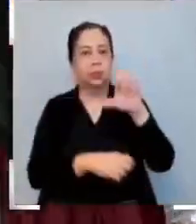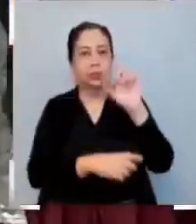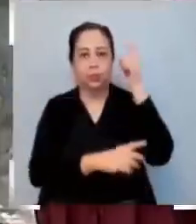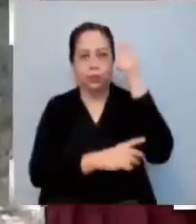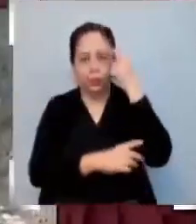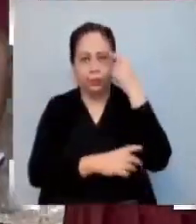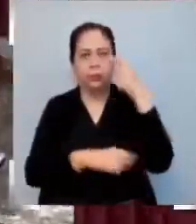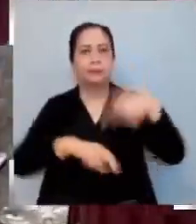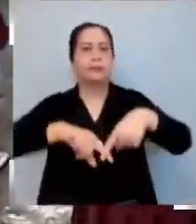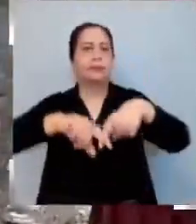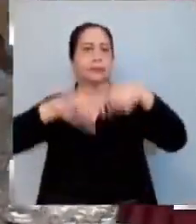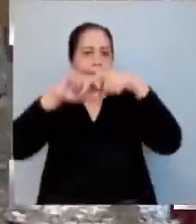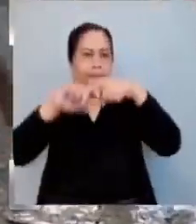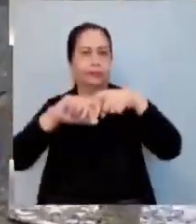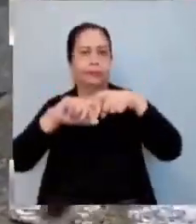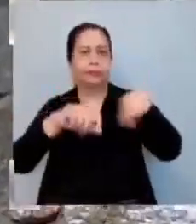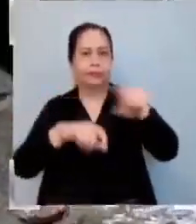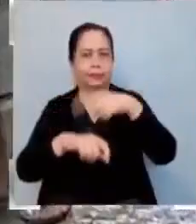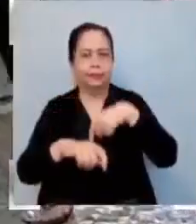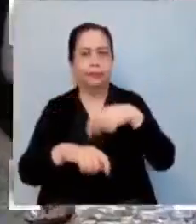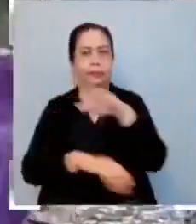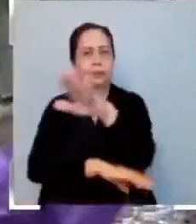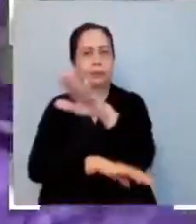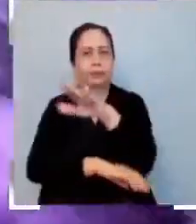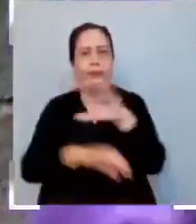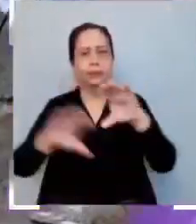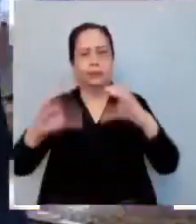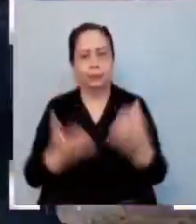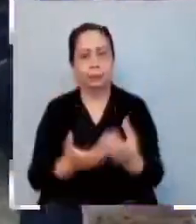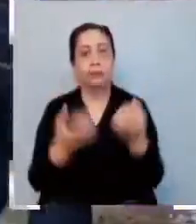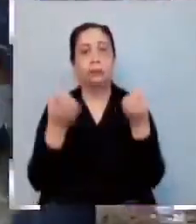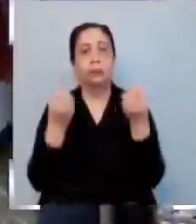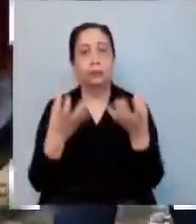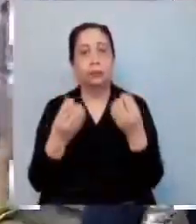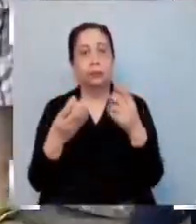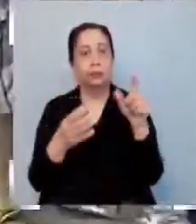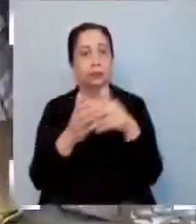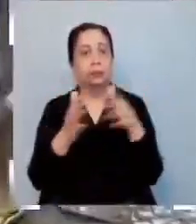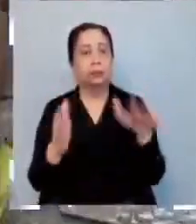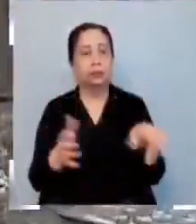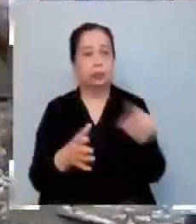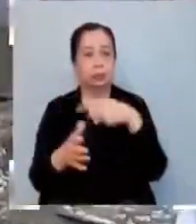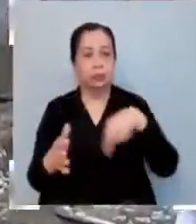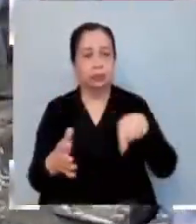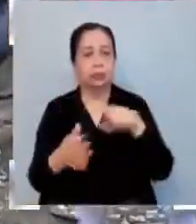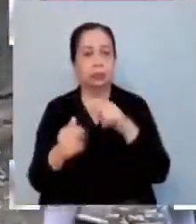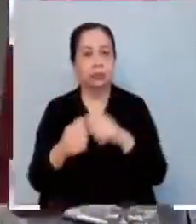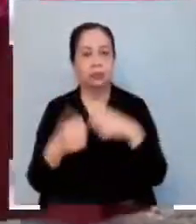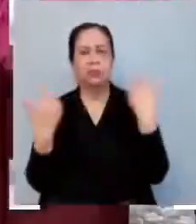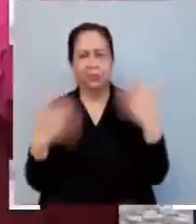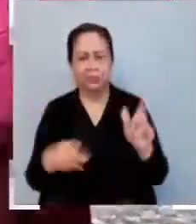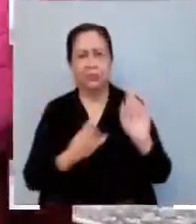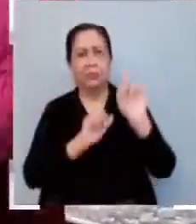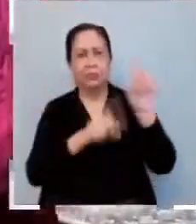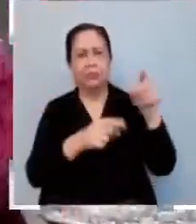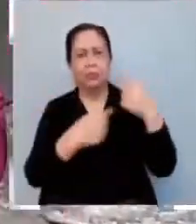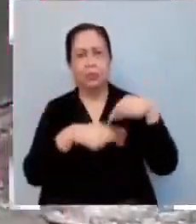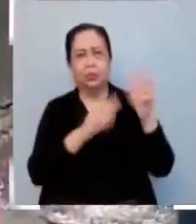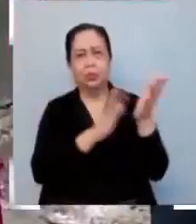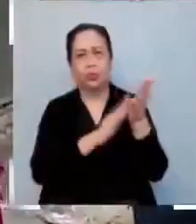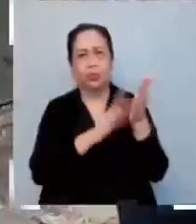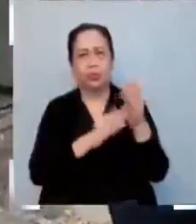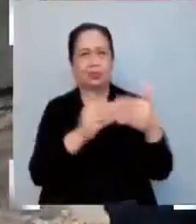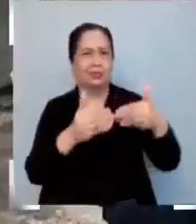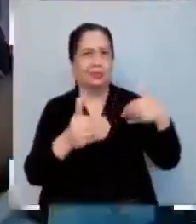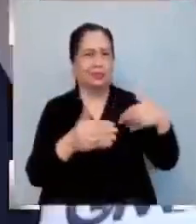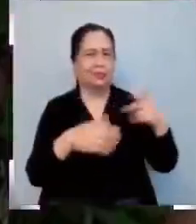suspendido na ang mga panghapong klase. Marami sa mga estudyante dito ay nakapasok na bago pa man na i-anunsyo